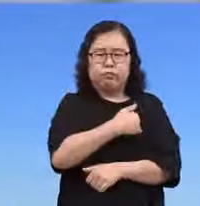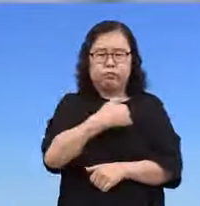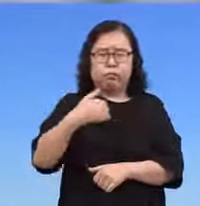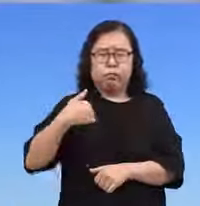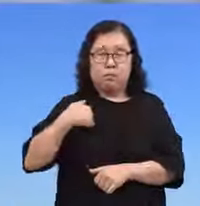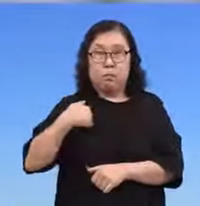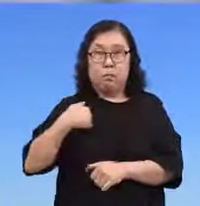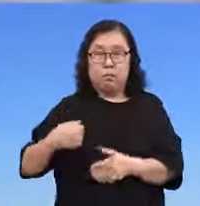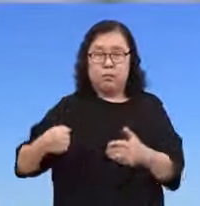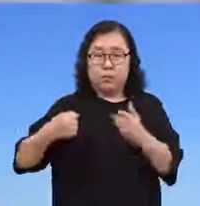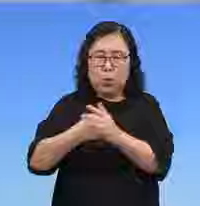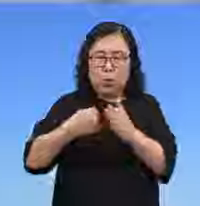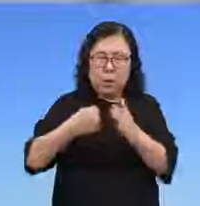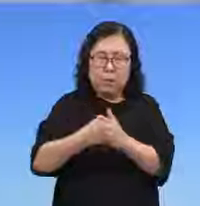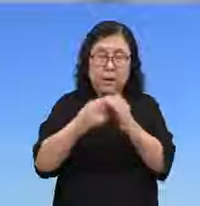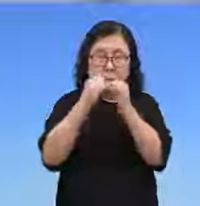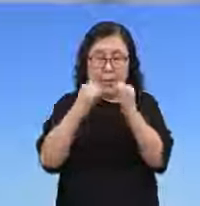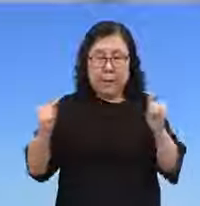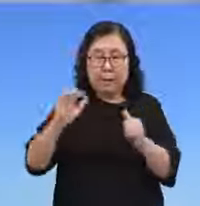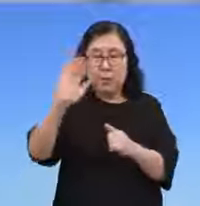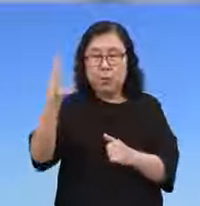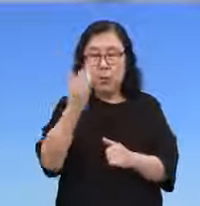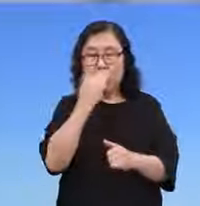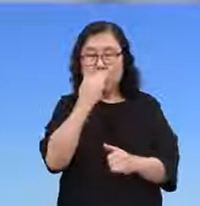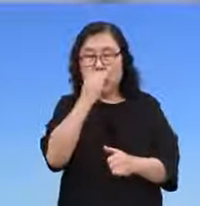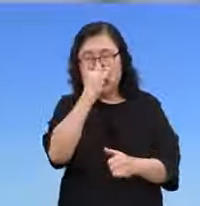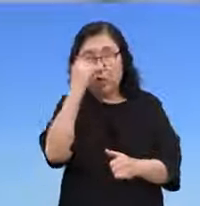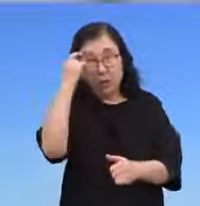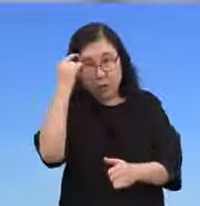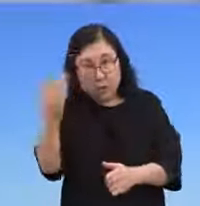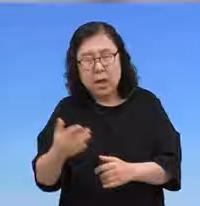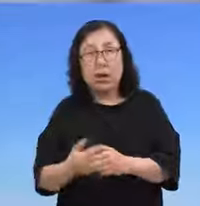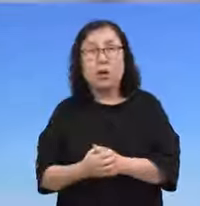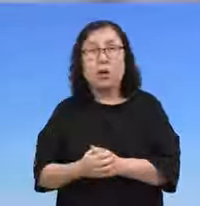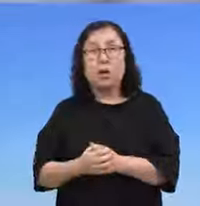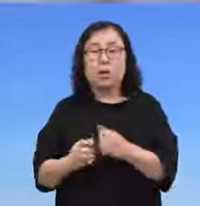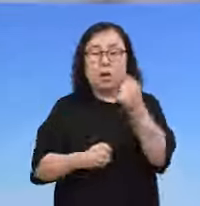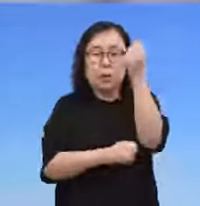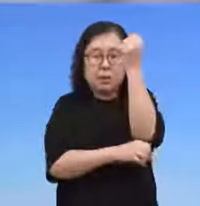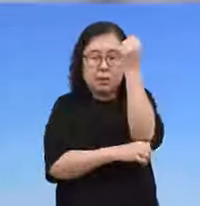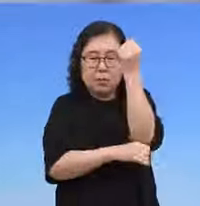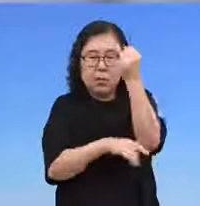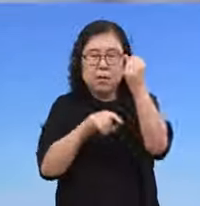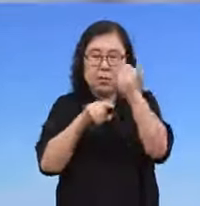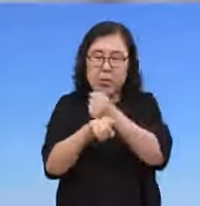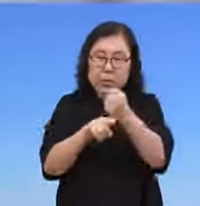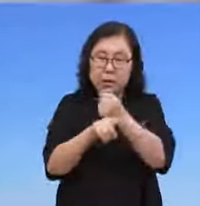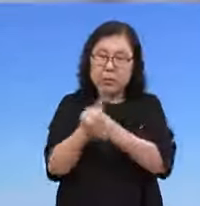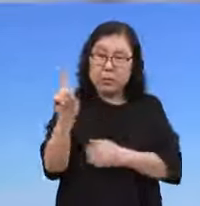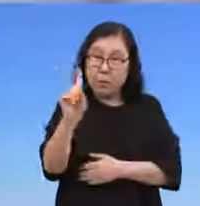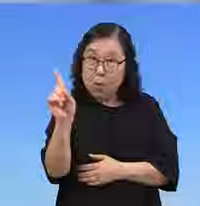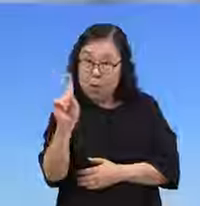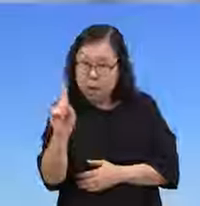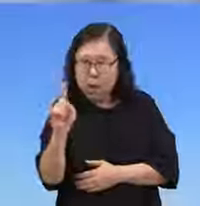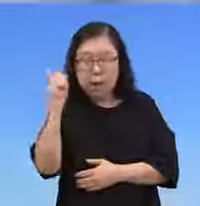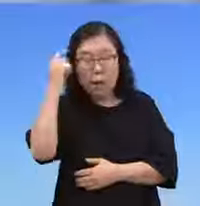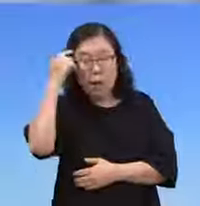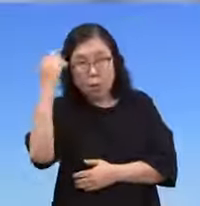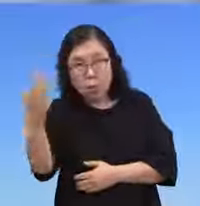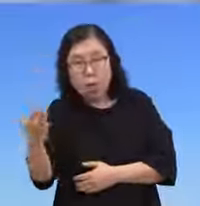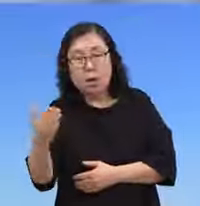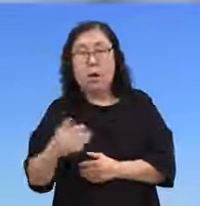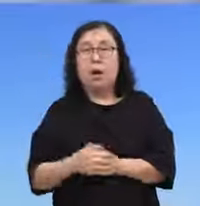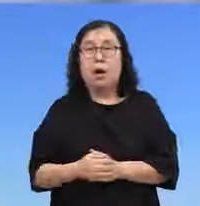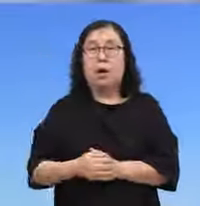될 수 있었을까? 이 놀라운 변신의 근본적인 원인이 뭘까? 근원이 뭘까? 바로 이 질문에